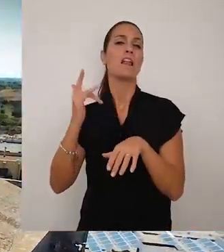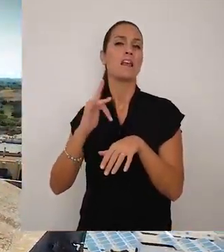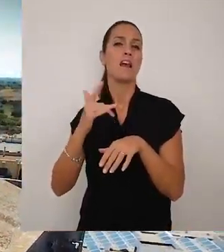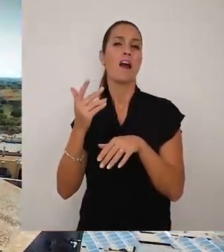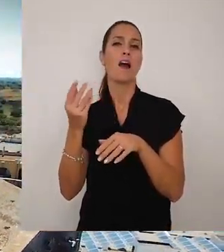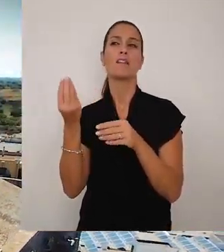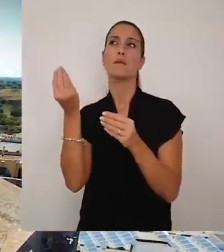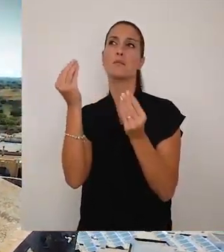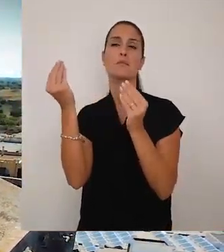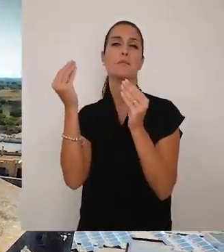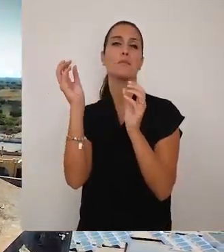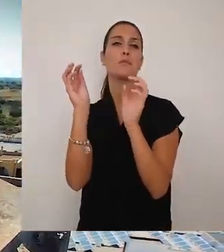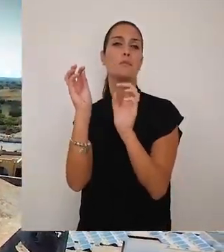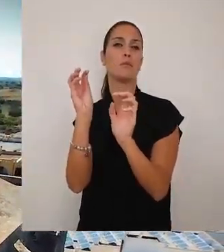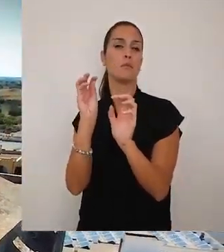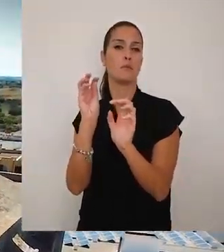decorazioni.